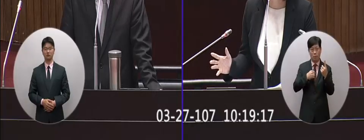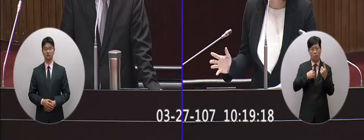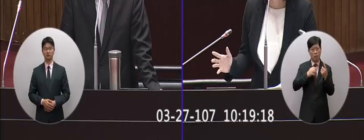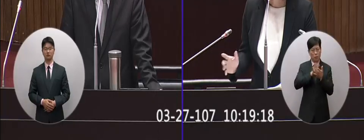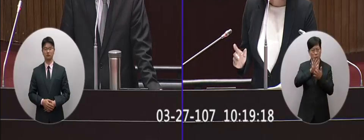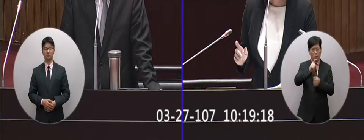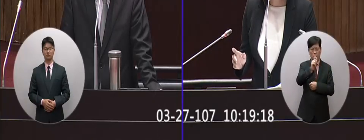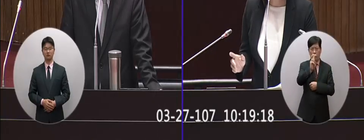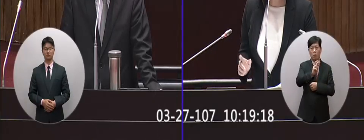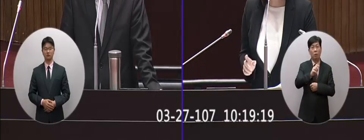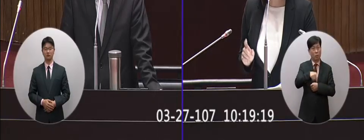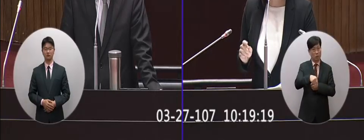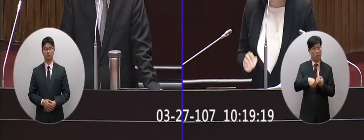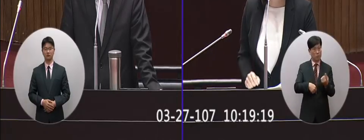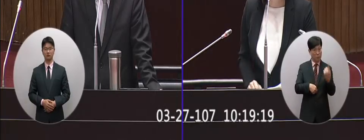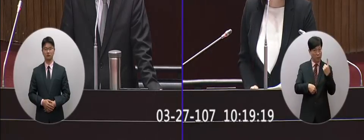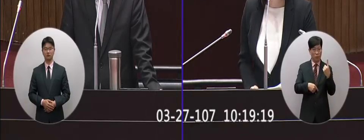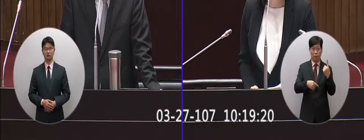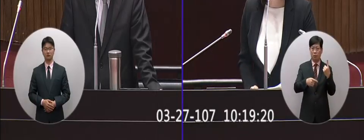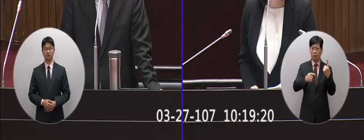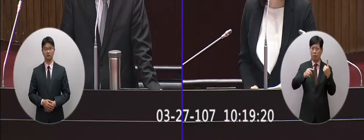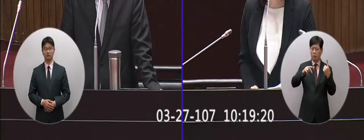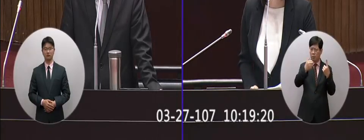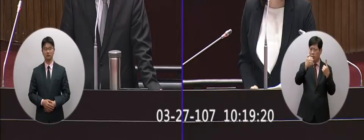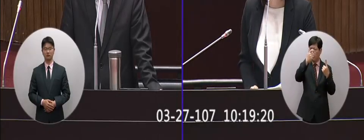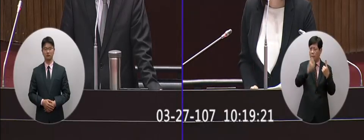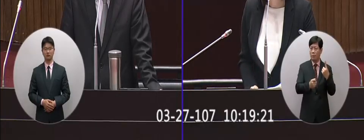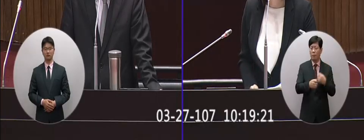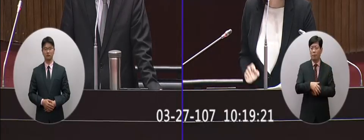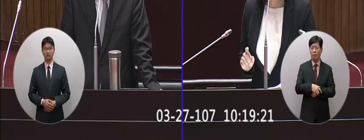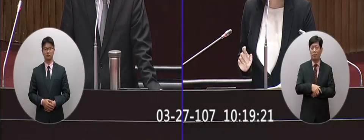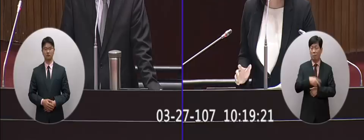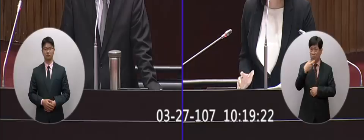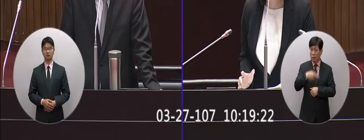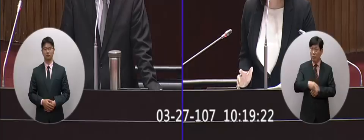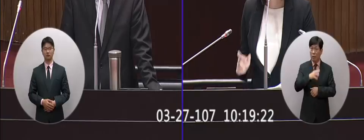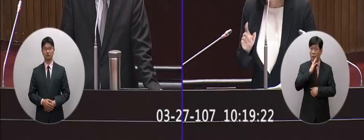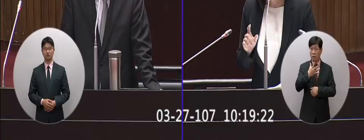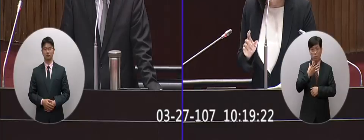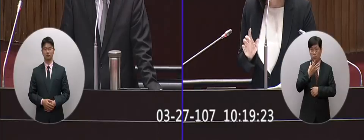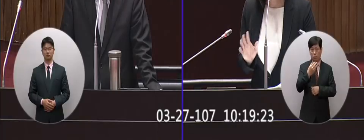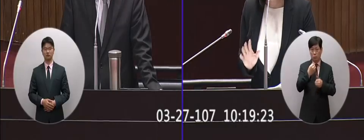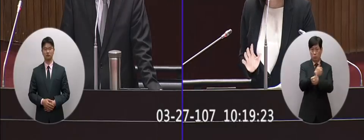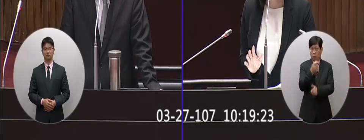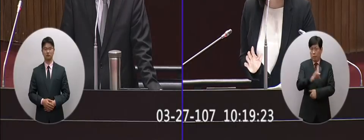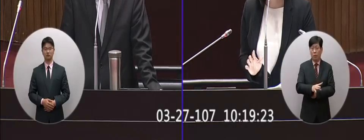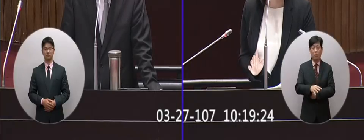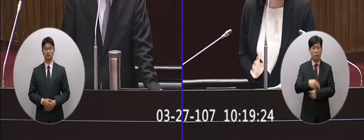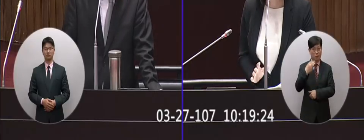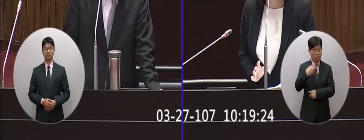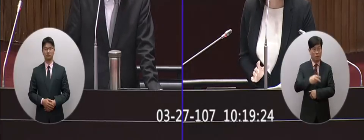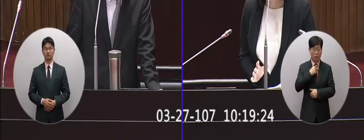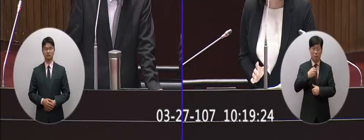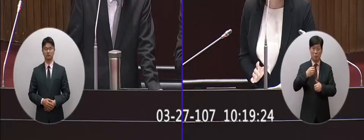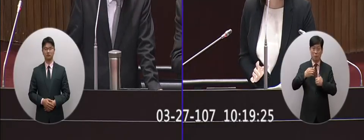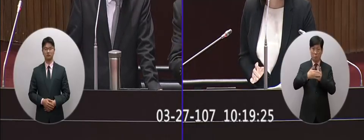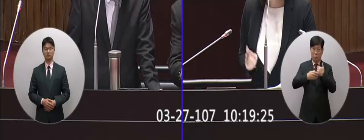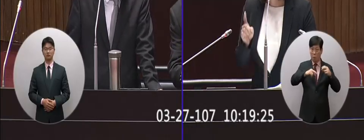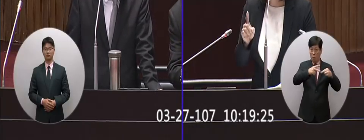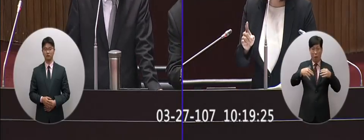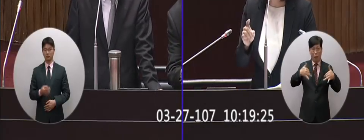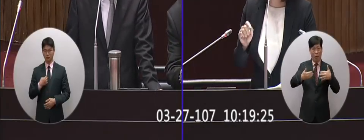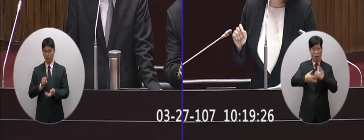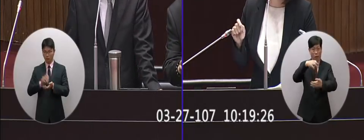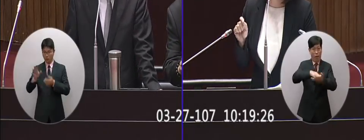来有10几场，这个示范场就花了250亿，而且是没有时机的。还不包含维修的费用